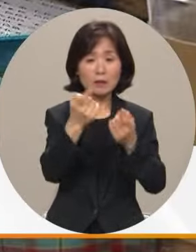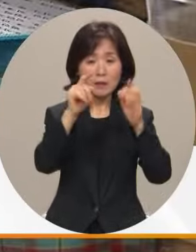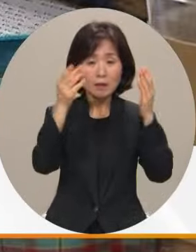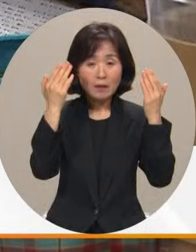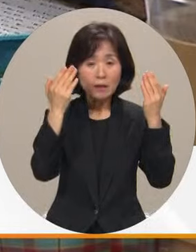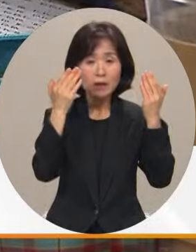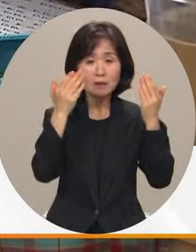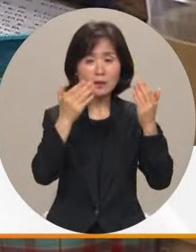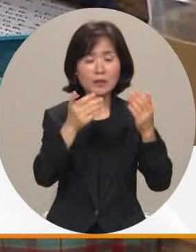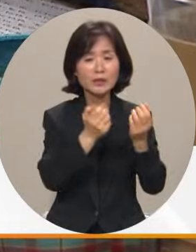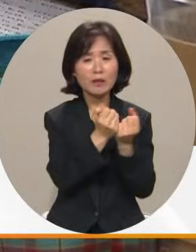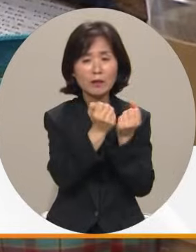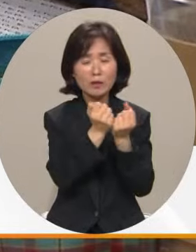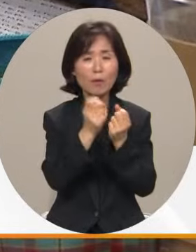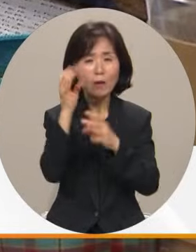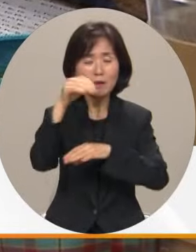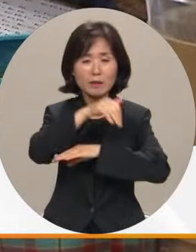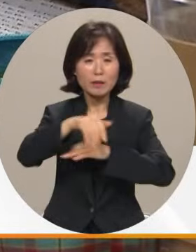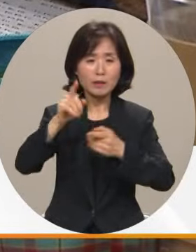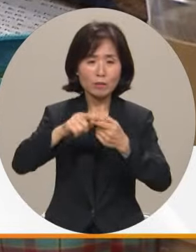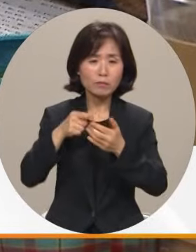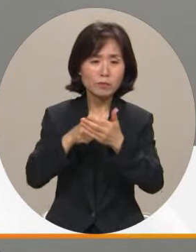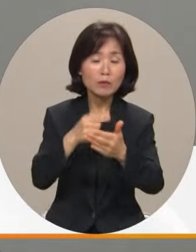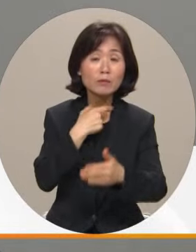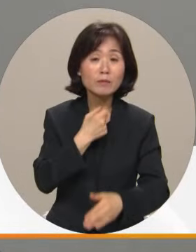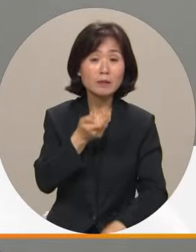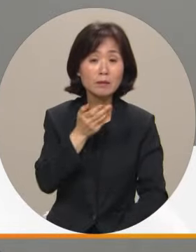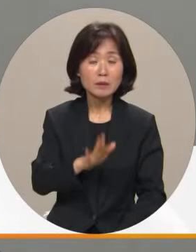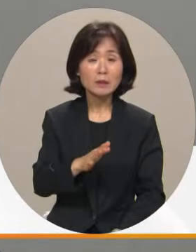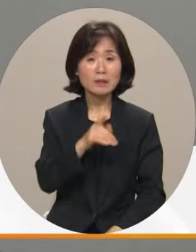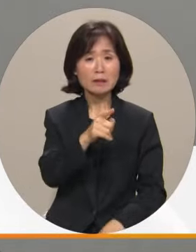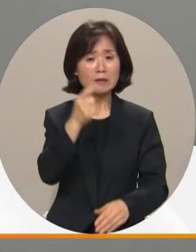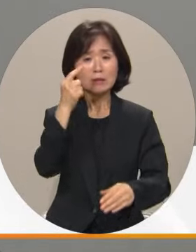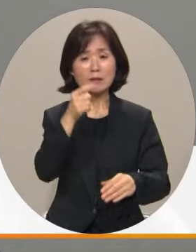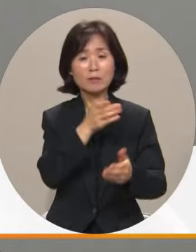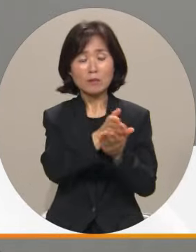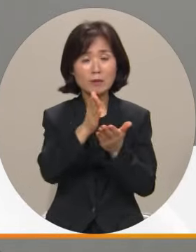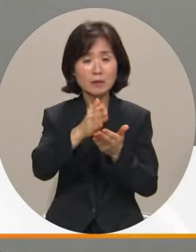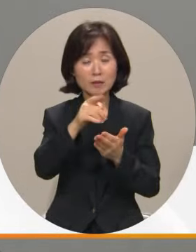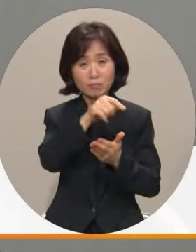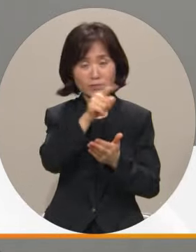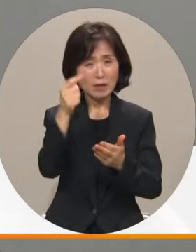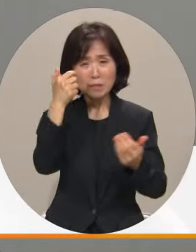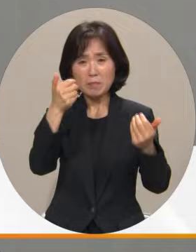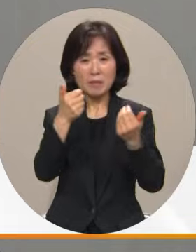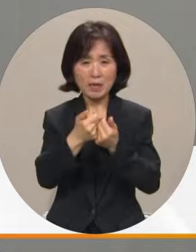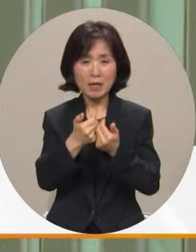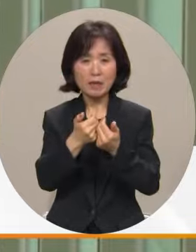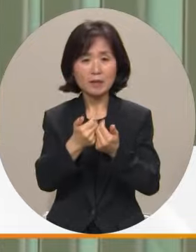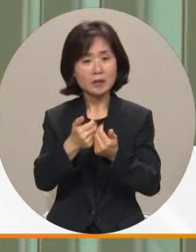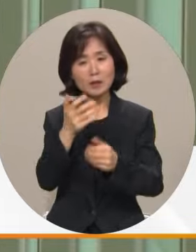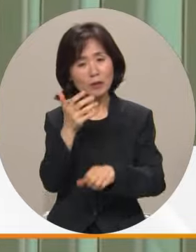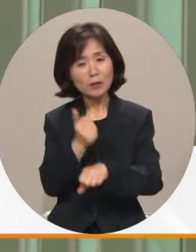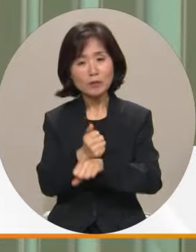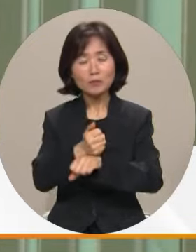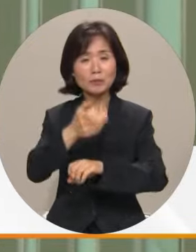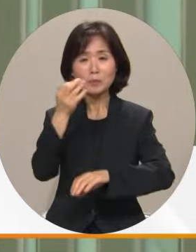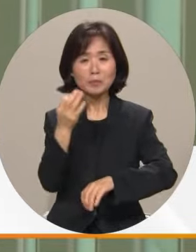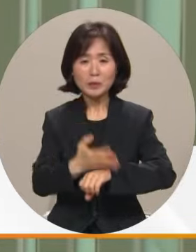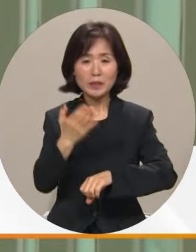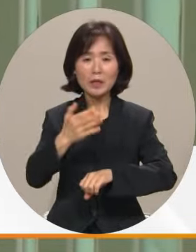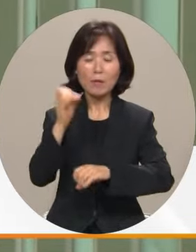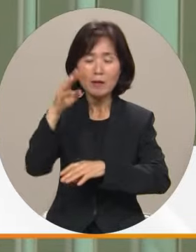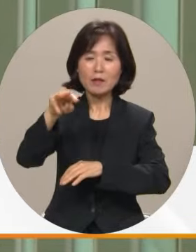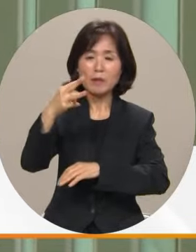가고 싶었는데 그 단과 대학들이 동의를 결국 안 해서 그건 포기하고 당초에 차등 배정했다 원칙을